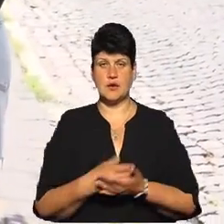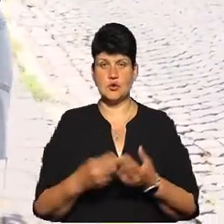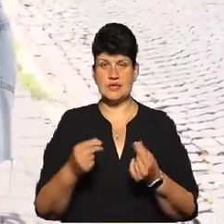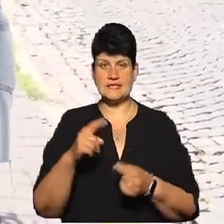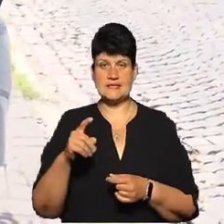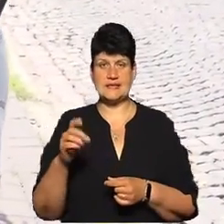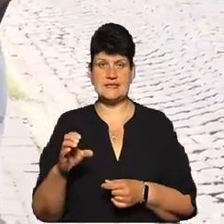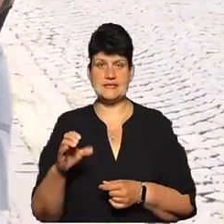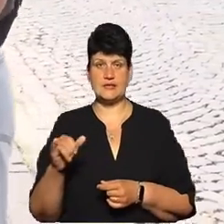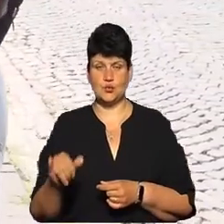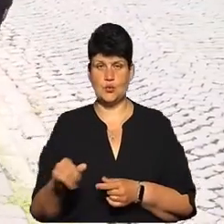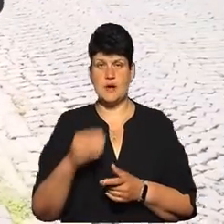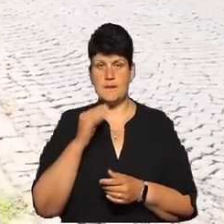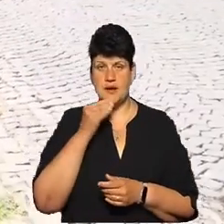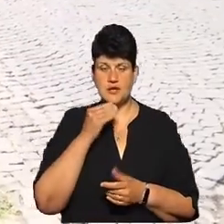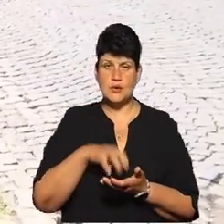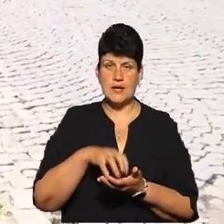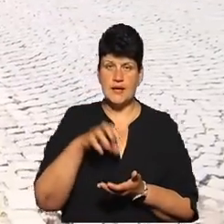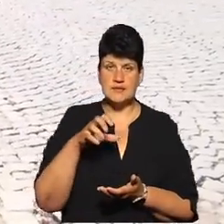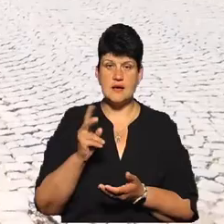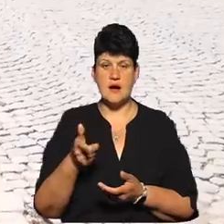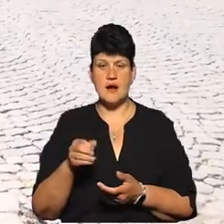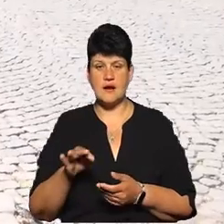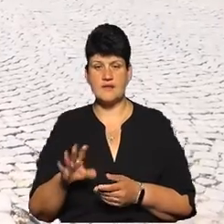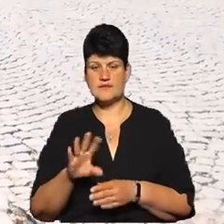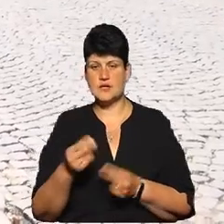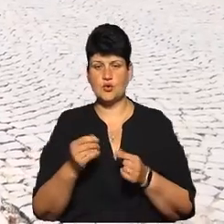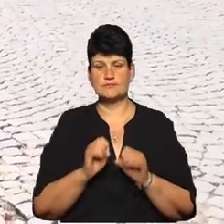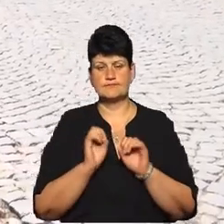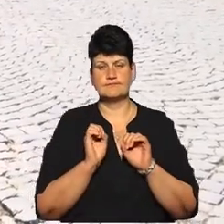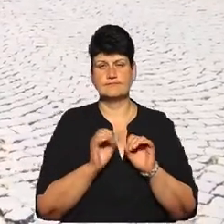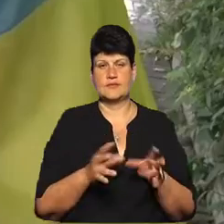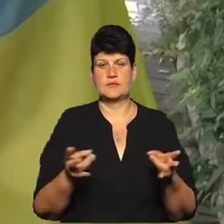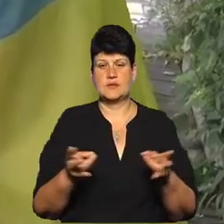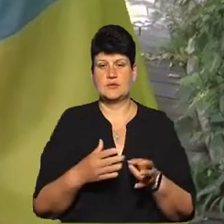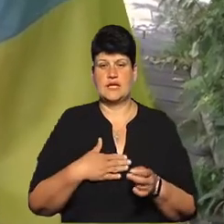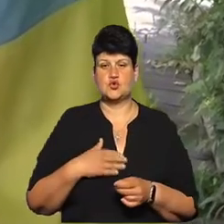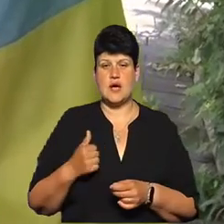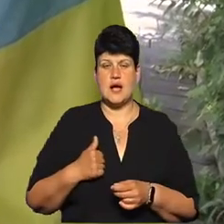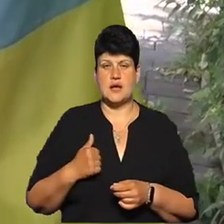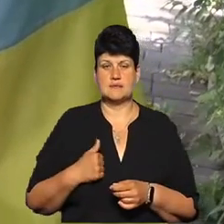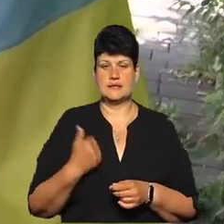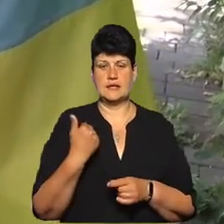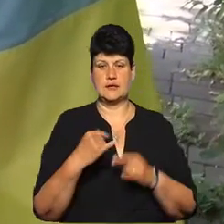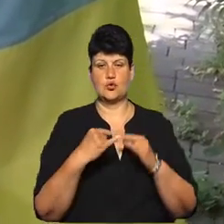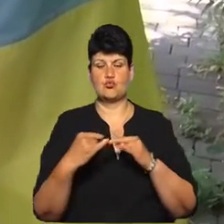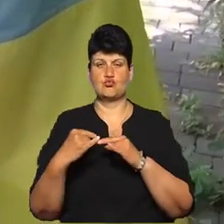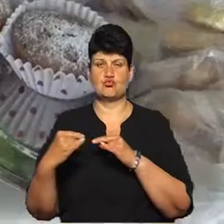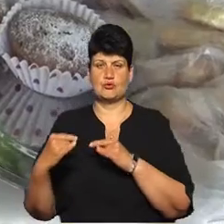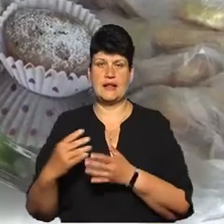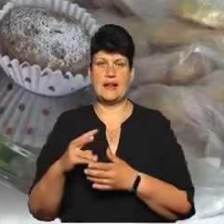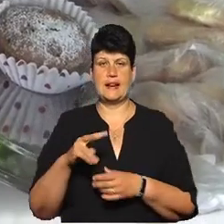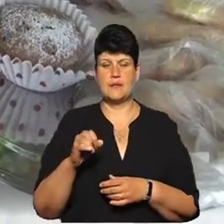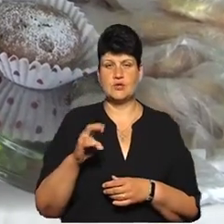самі готували печиво, кекси, галеретки. Всі кошти переведуть на потреби нашої армії. На їхньому столі лимонад,